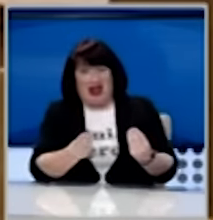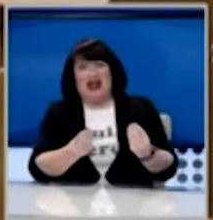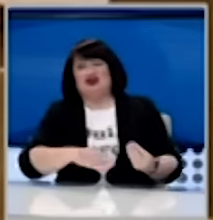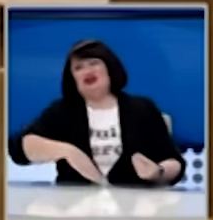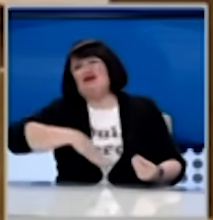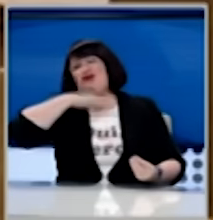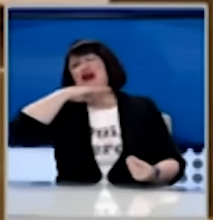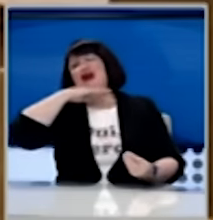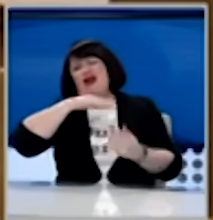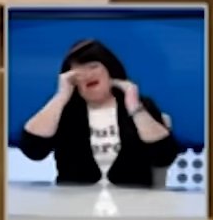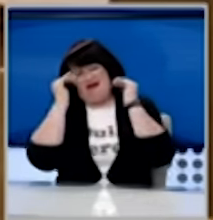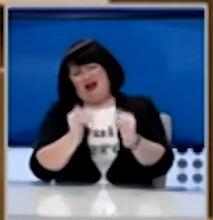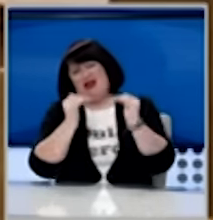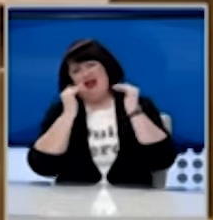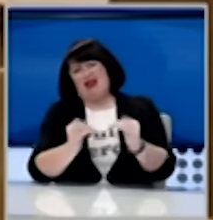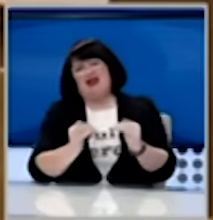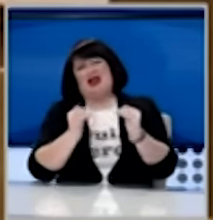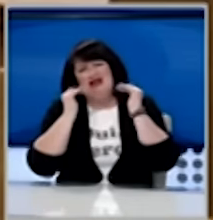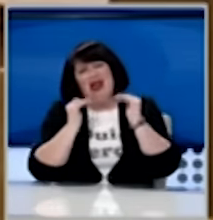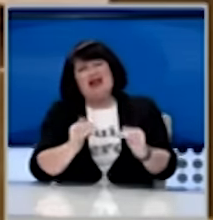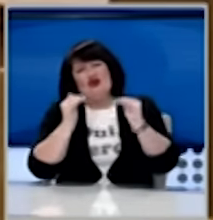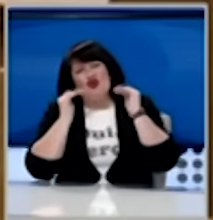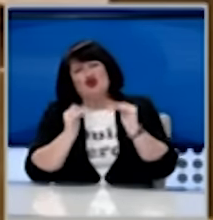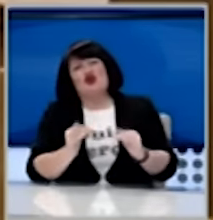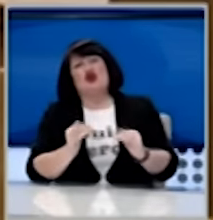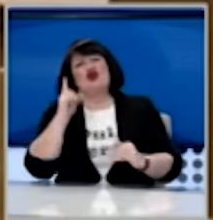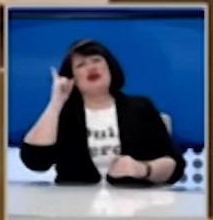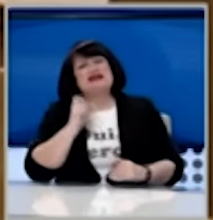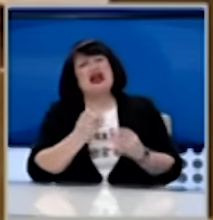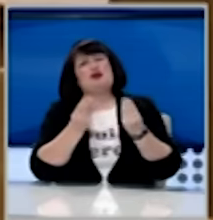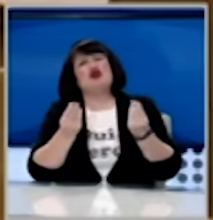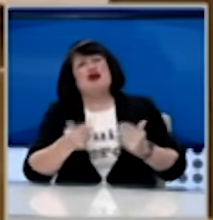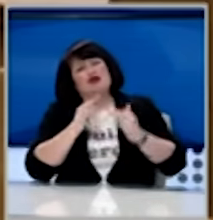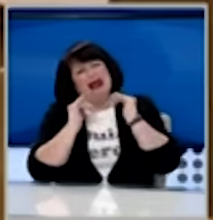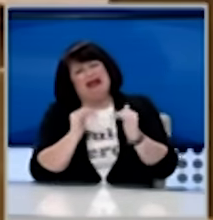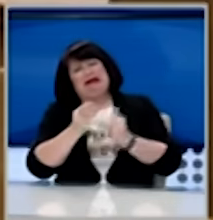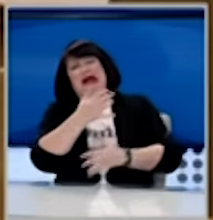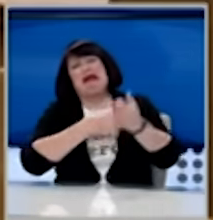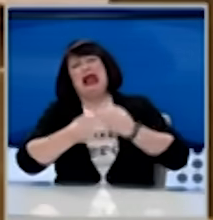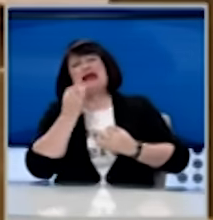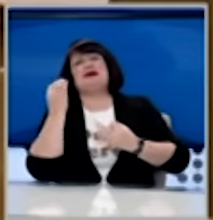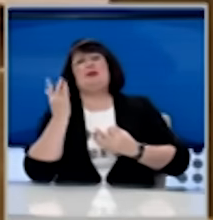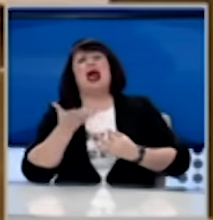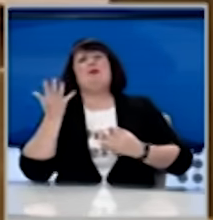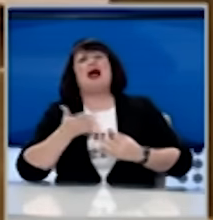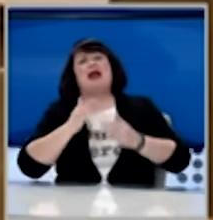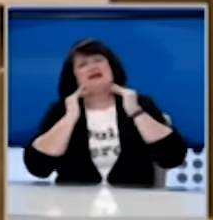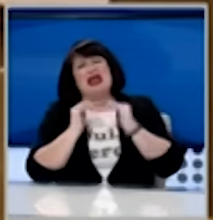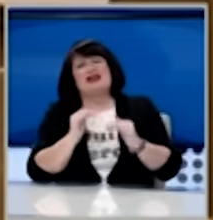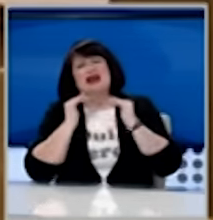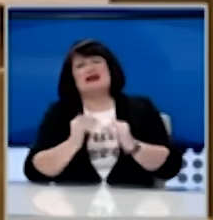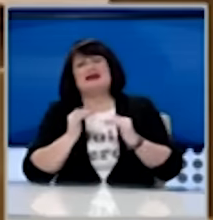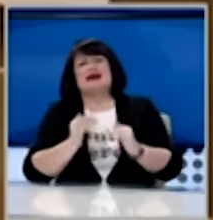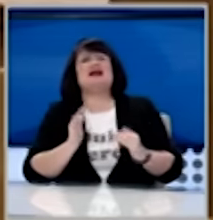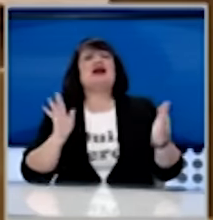βαρεθήκαμε πια κάθε φορά το ίδιο γνωστό τροπάρι κάθε μπροστά κάθε φορά